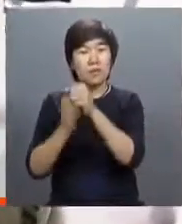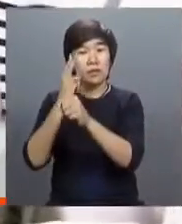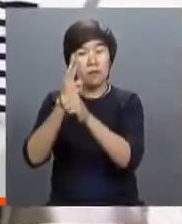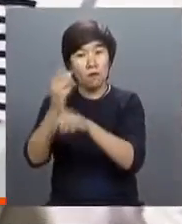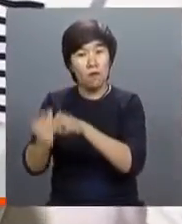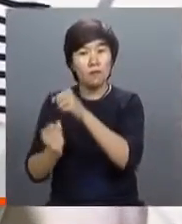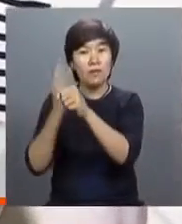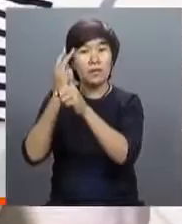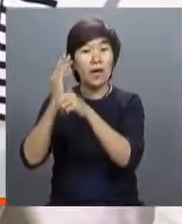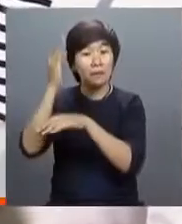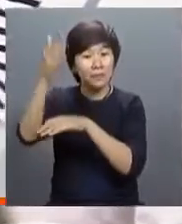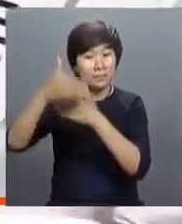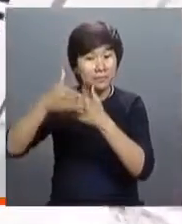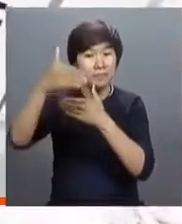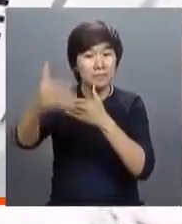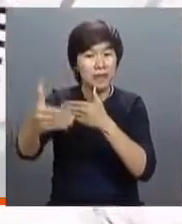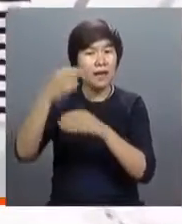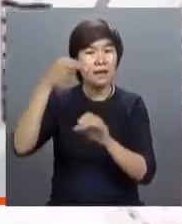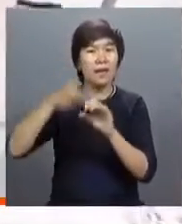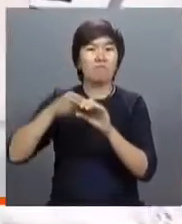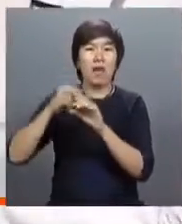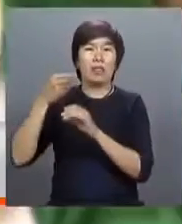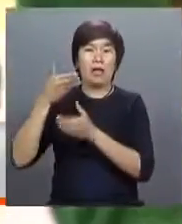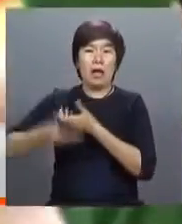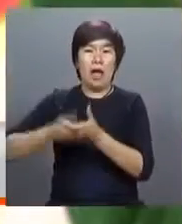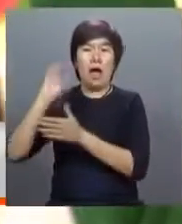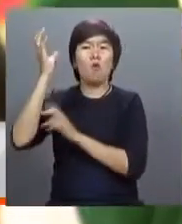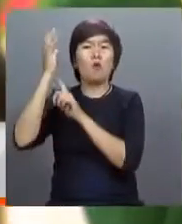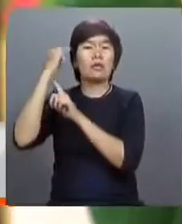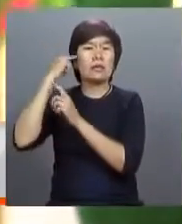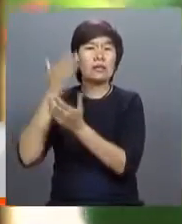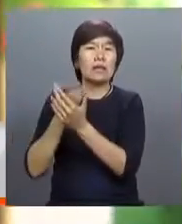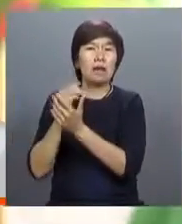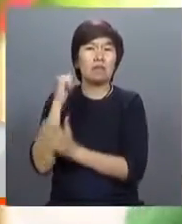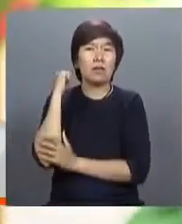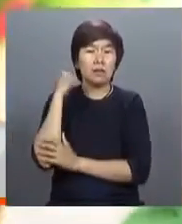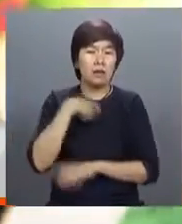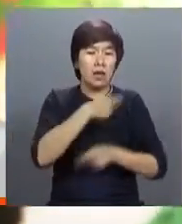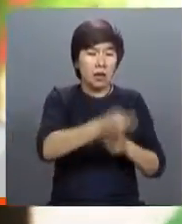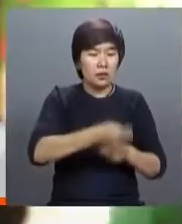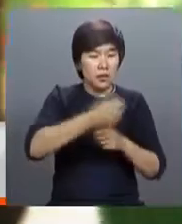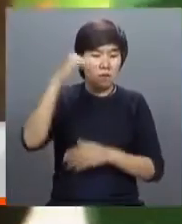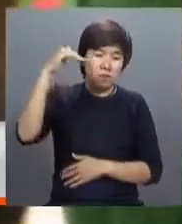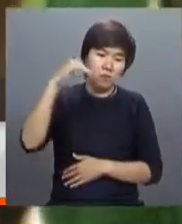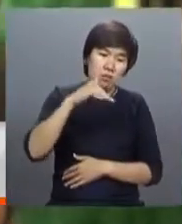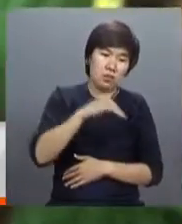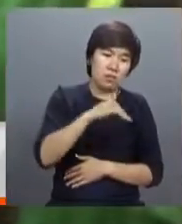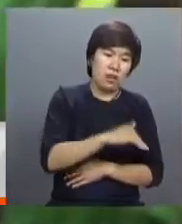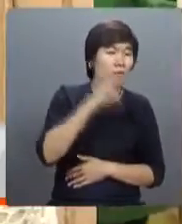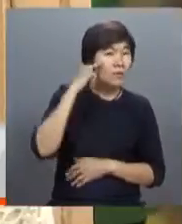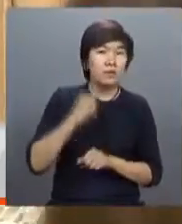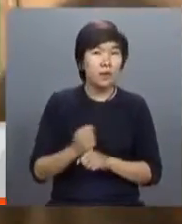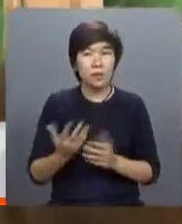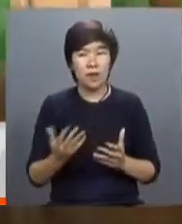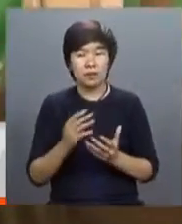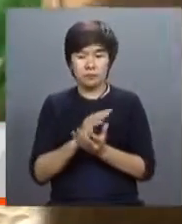ราคาน้ำมันในตลาดโลกจะกลับไปเท่าเดิมและราคาผลผลิตการเกษตรก็จะตกต่ำต่อเนื่องจึงจำเป็นจะต้องกระตุ้นให้